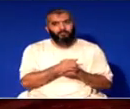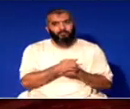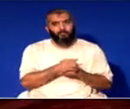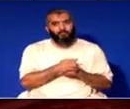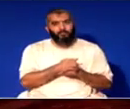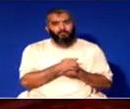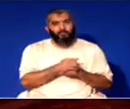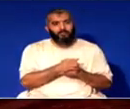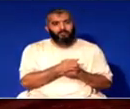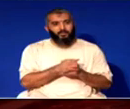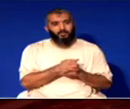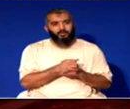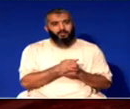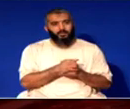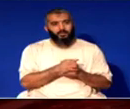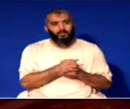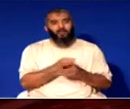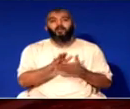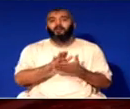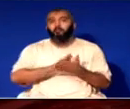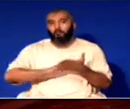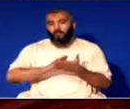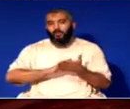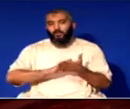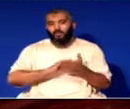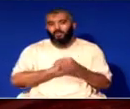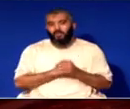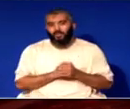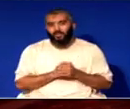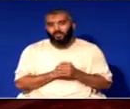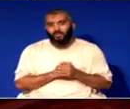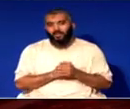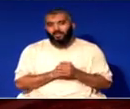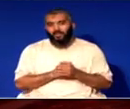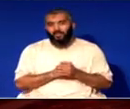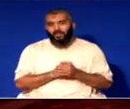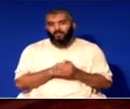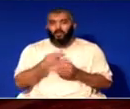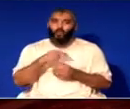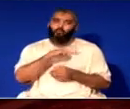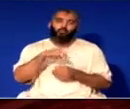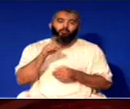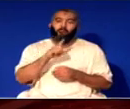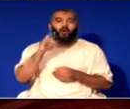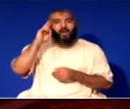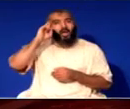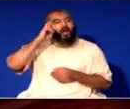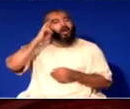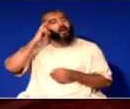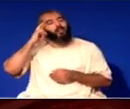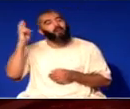الصلاة. نعم أم إسحاق من العاصمة، رجاء فقط نحن لا نفسر المنام، إذا كان